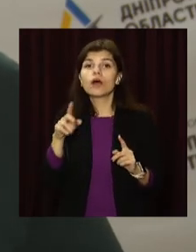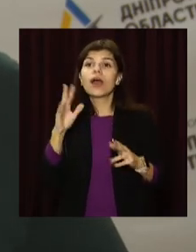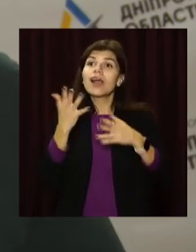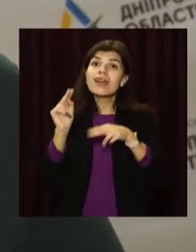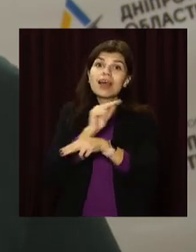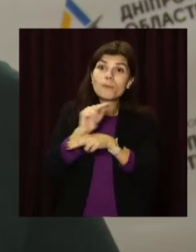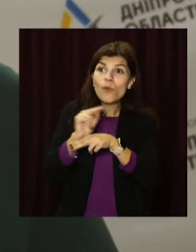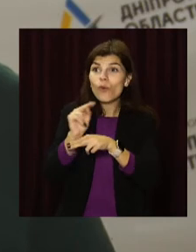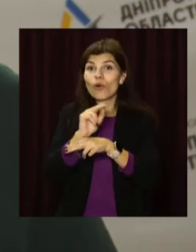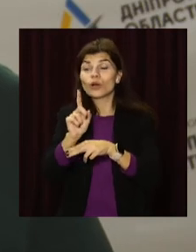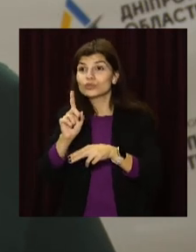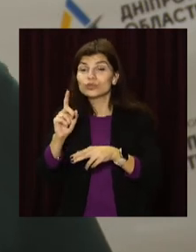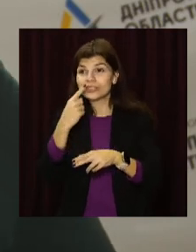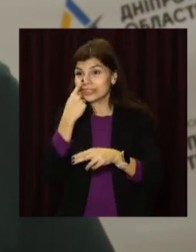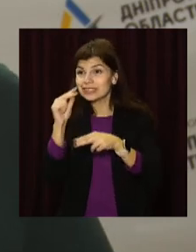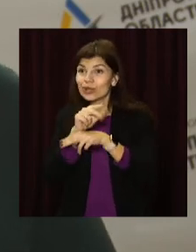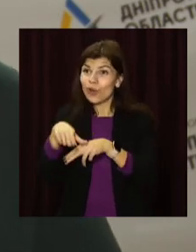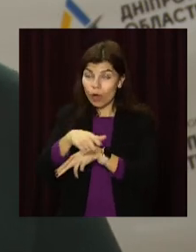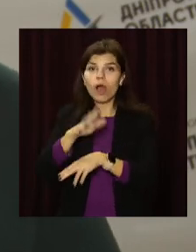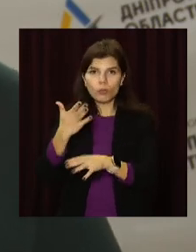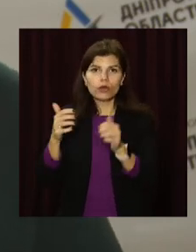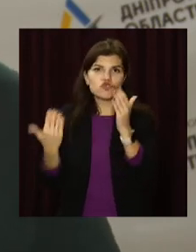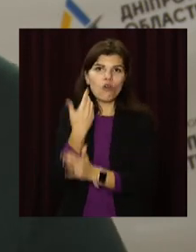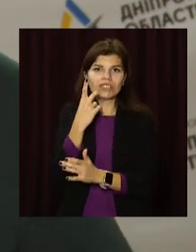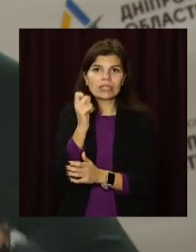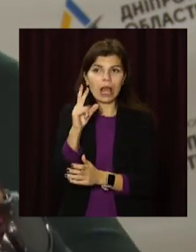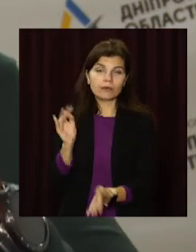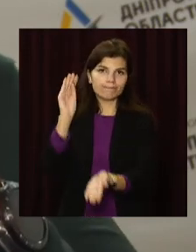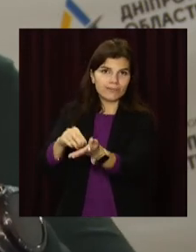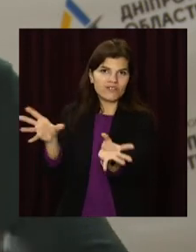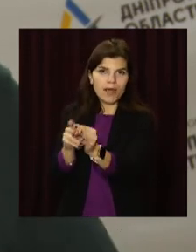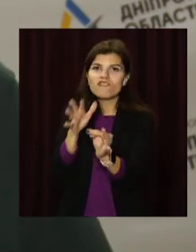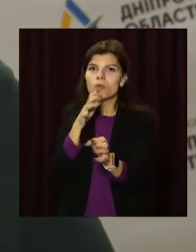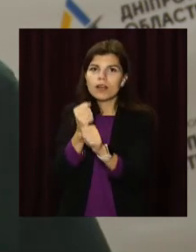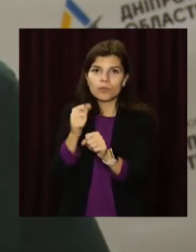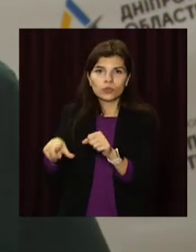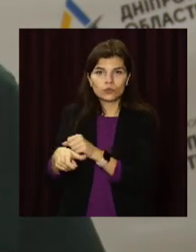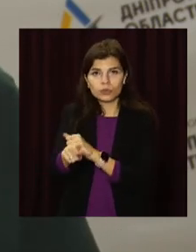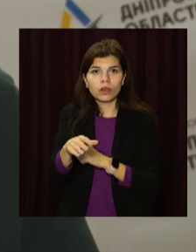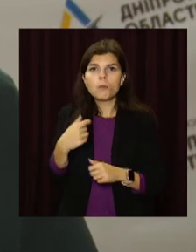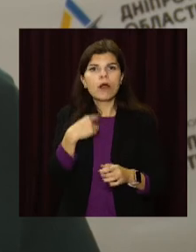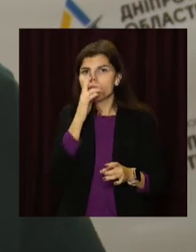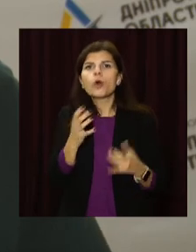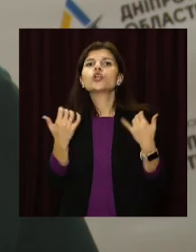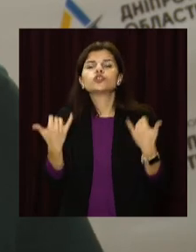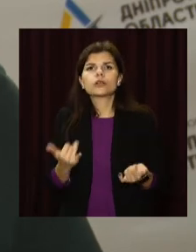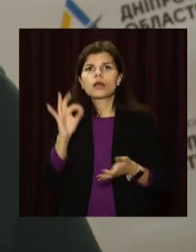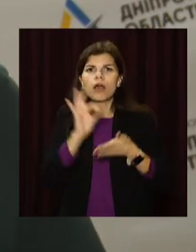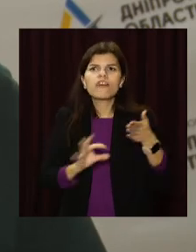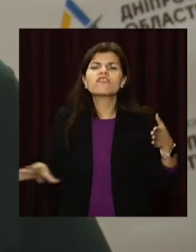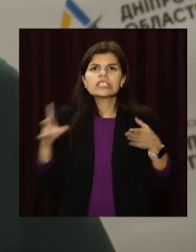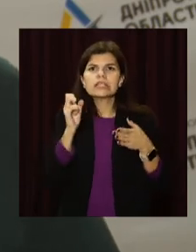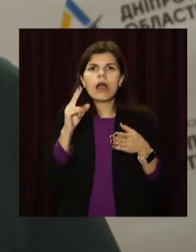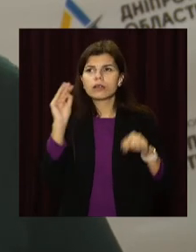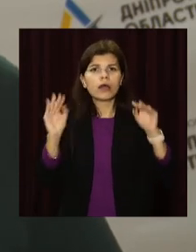них буде передбачено встановлення нових дорожніх знаків. Тобто це буде не в один день ми побудуємо нові поставимо нові дорожні